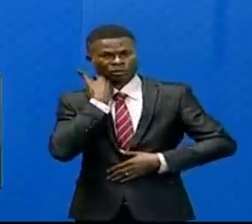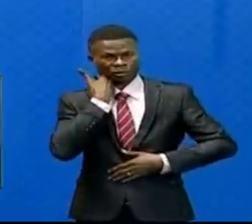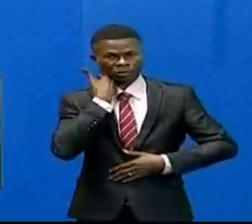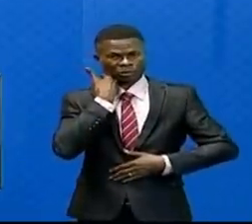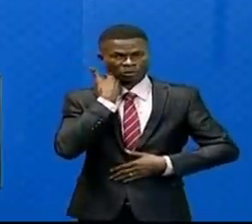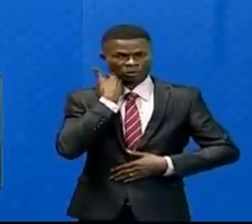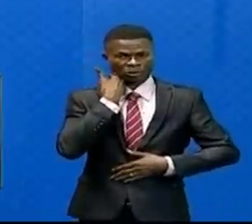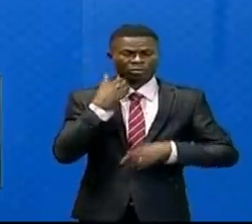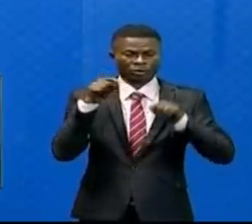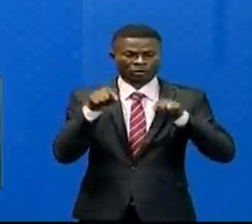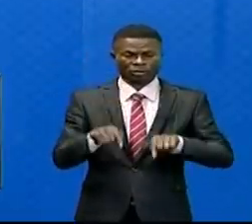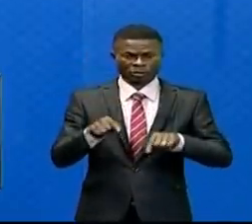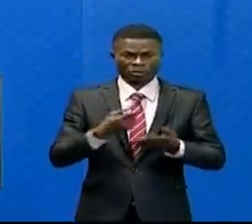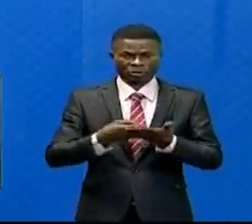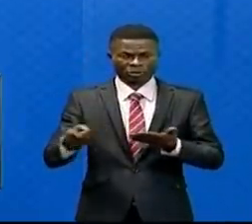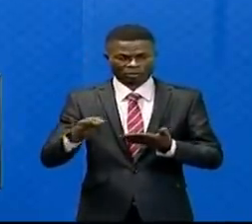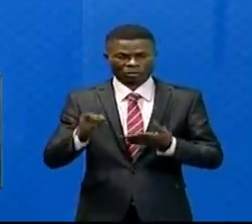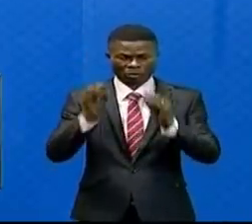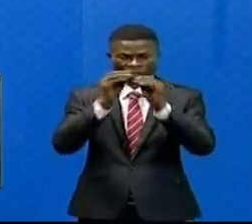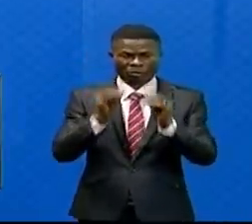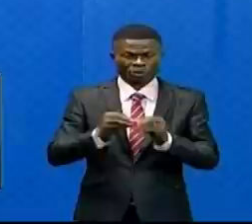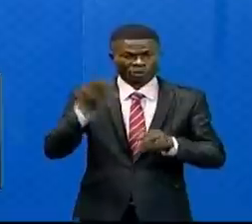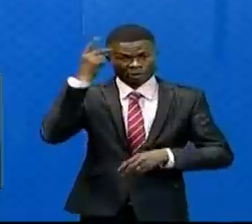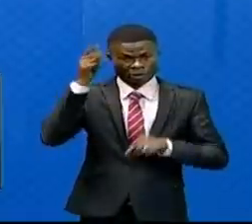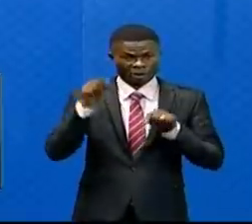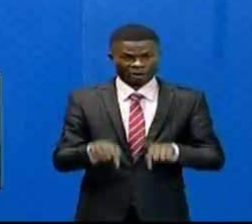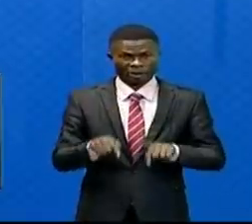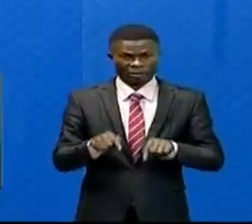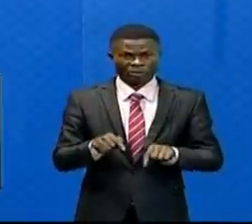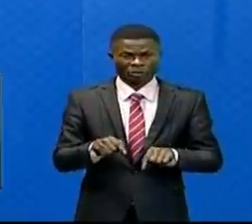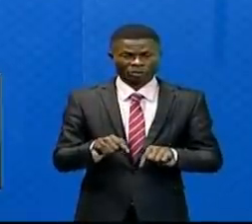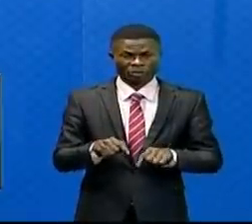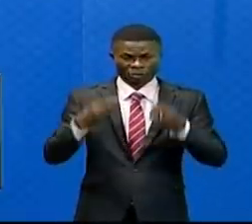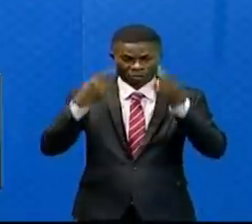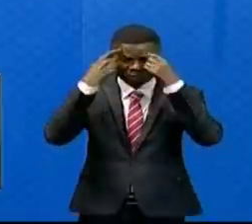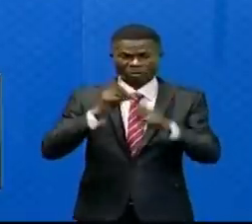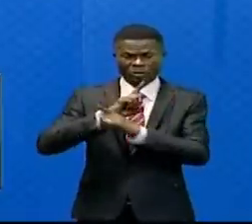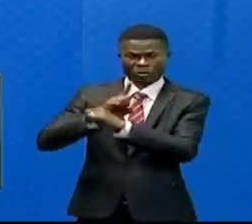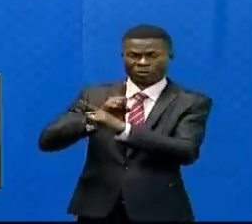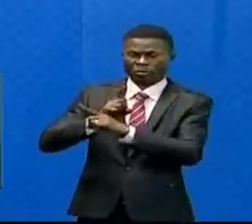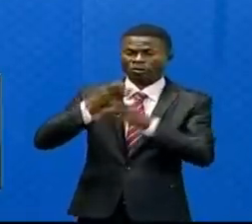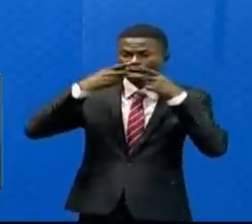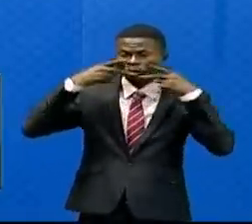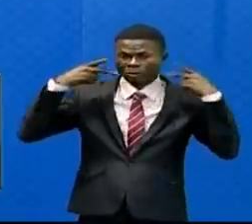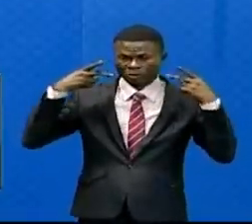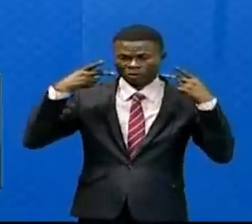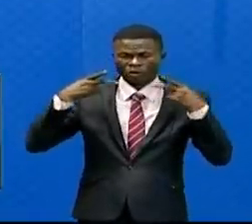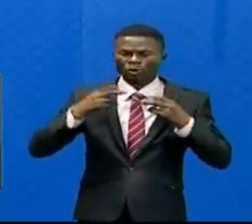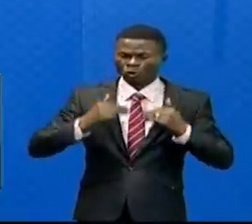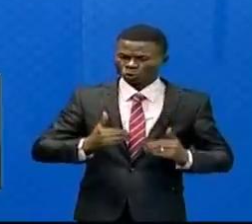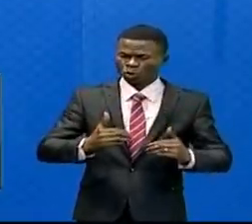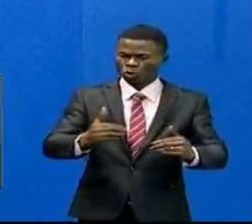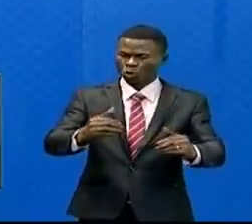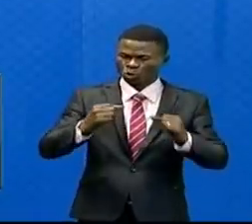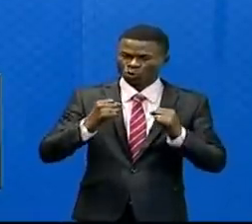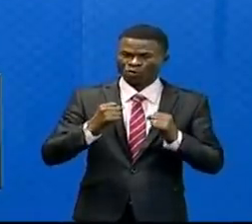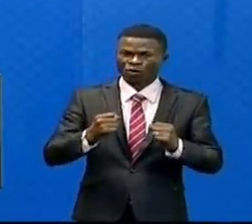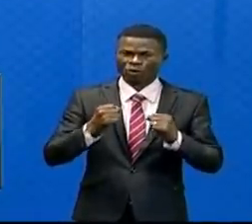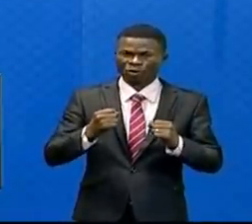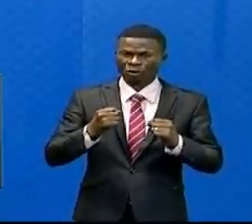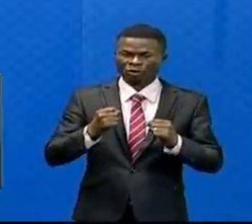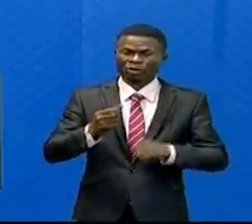hausse ces dernières semaines, principalement à Kinshasa. Les mesures barrières doivent être davantage observées et